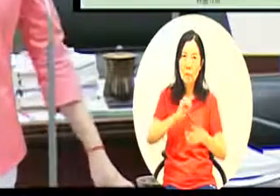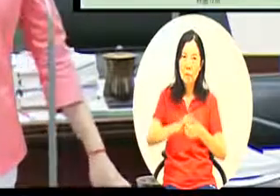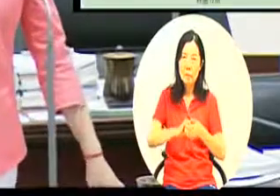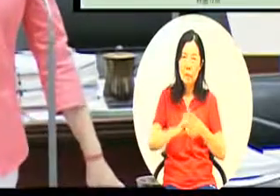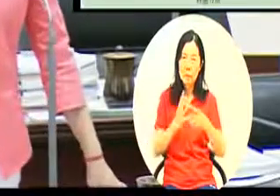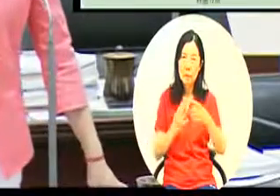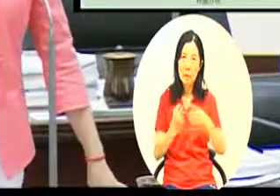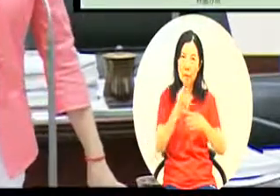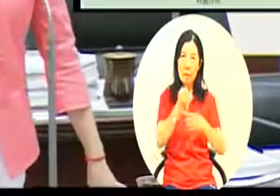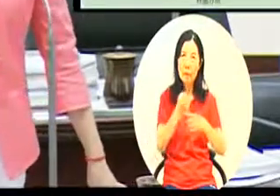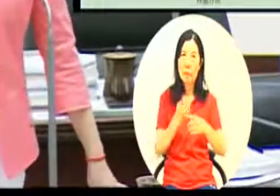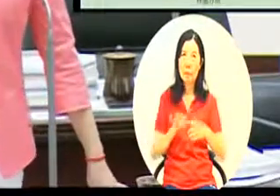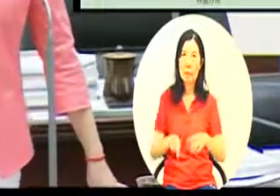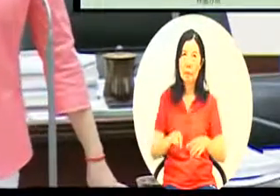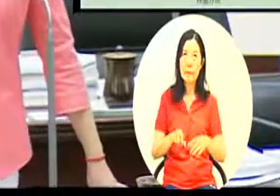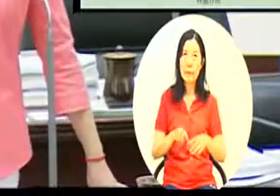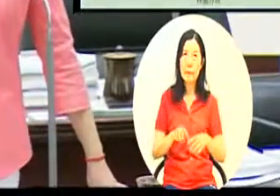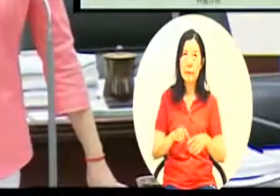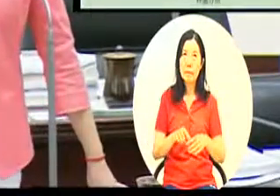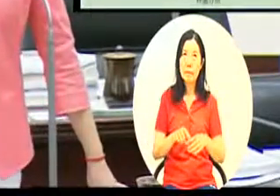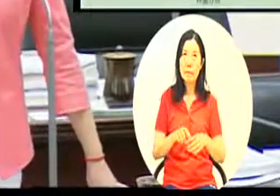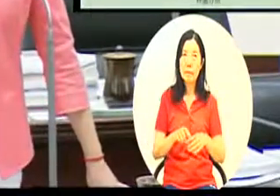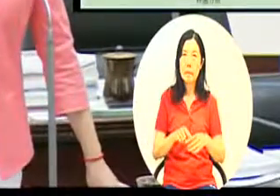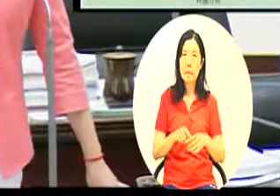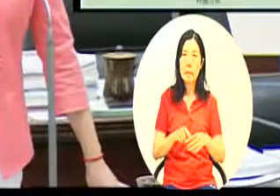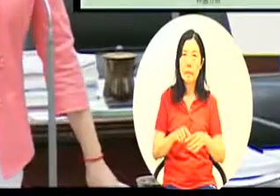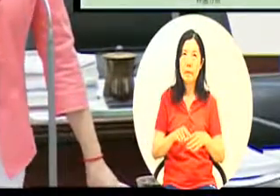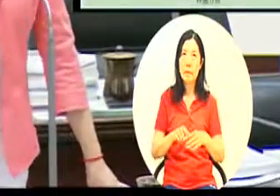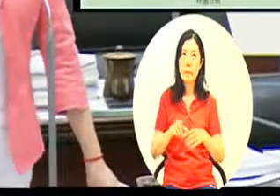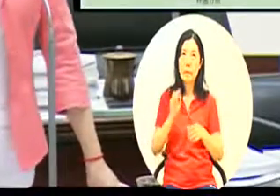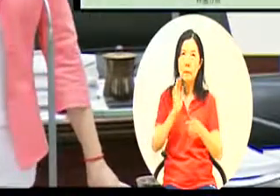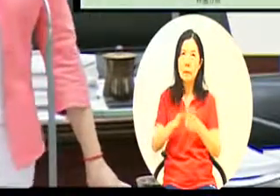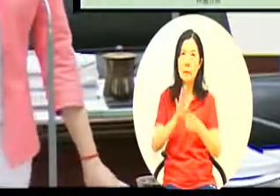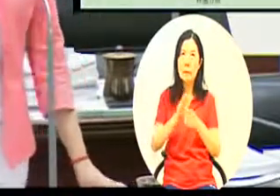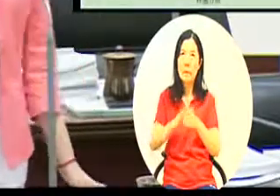呢，说在这个充足我们远景的配备吗？